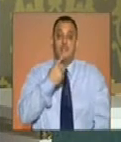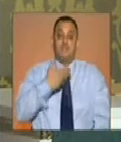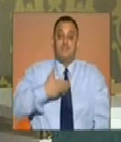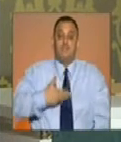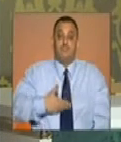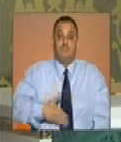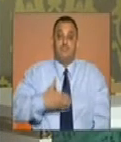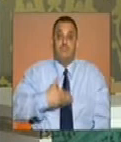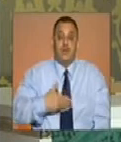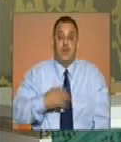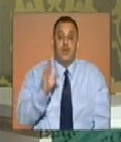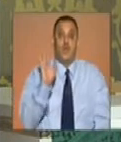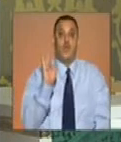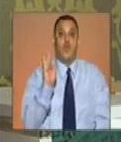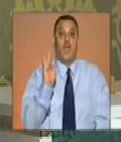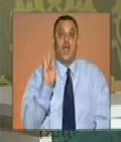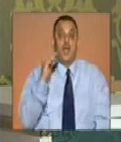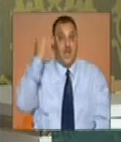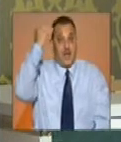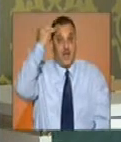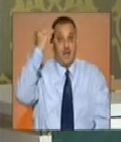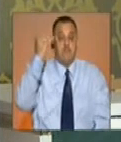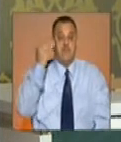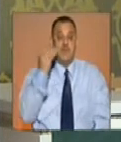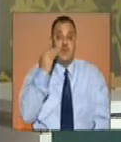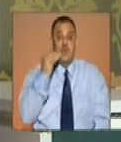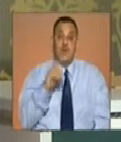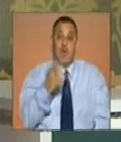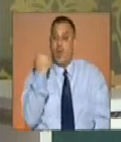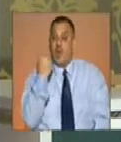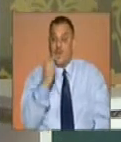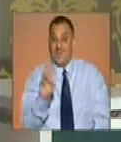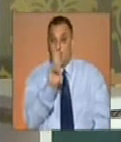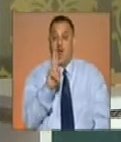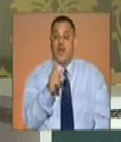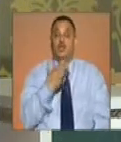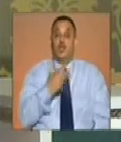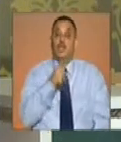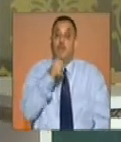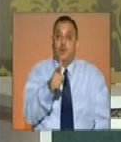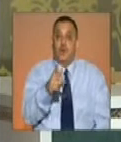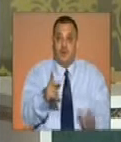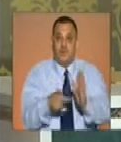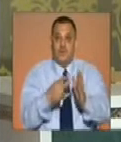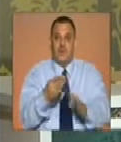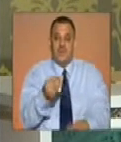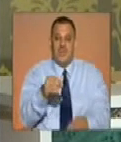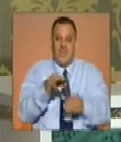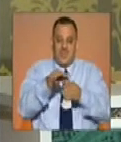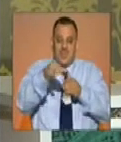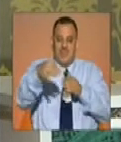ينزل إلا قشرة بسيطة أحيانا يوم يوم يومين قشرة. ها